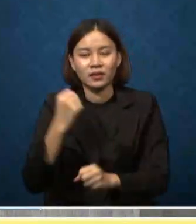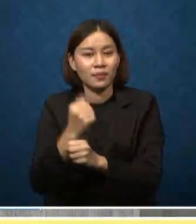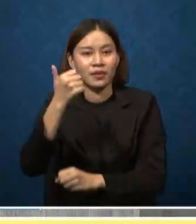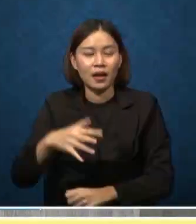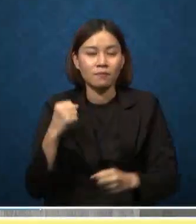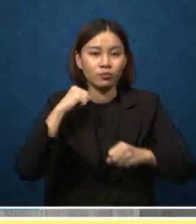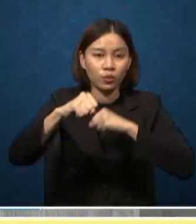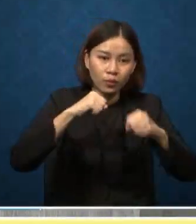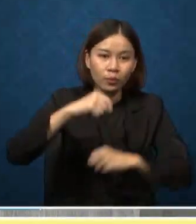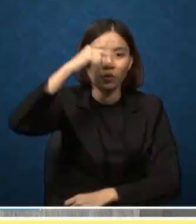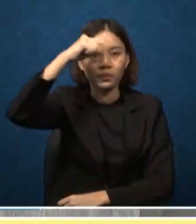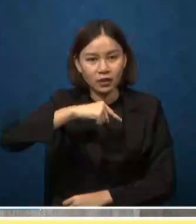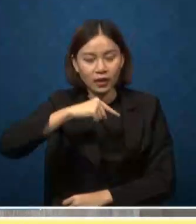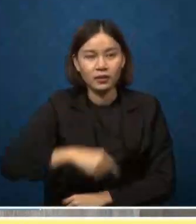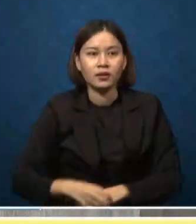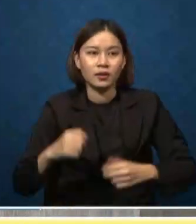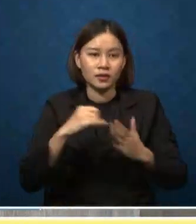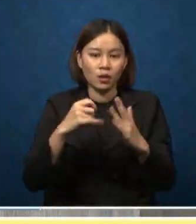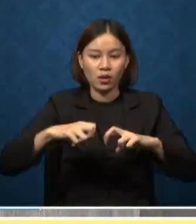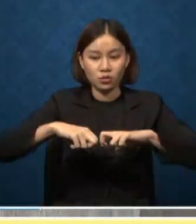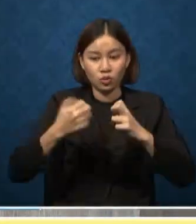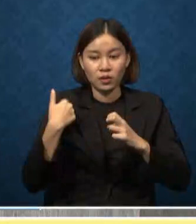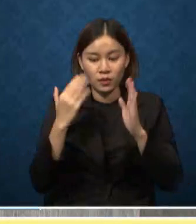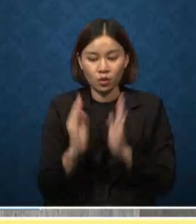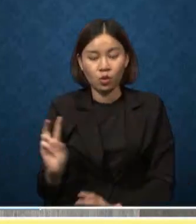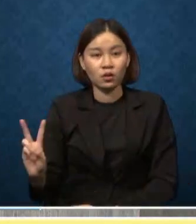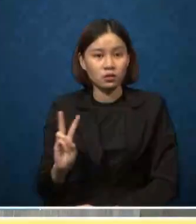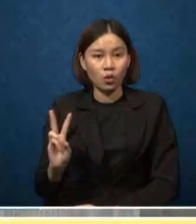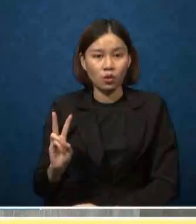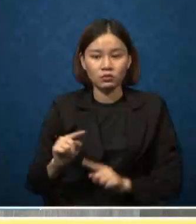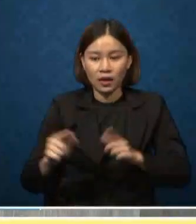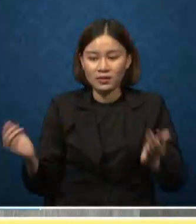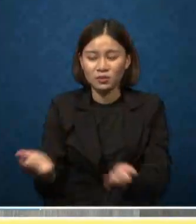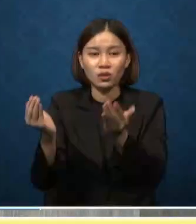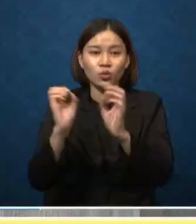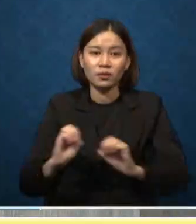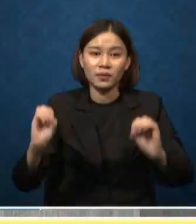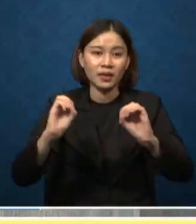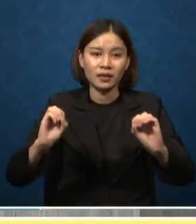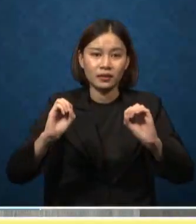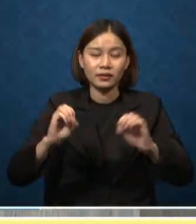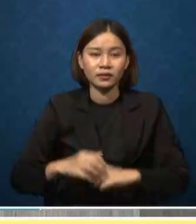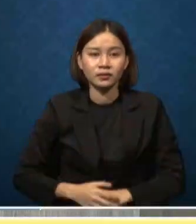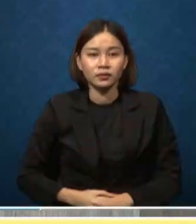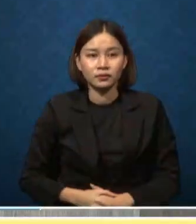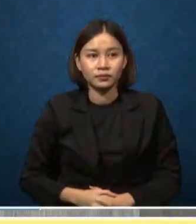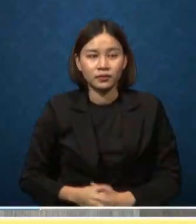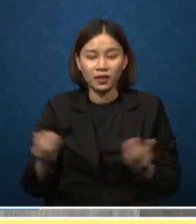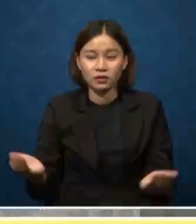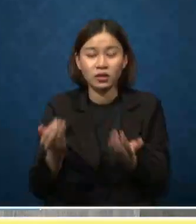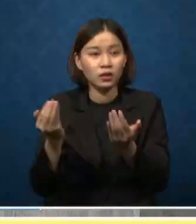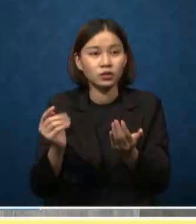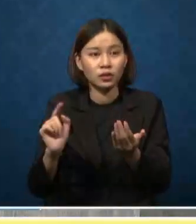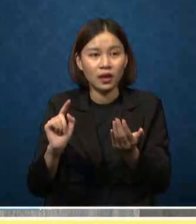ไทยนะครับที่สุรินทร์มีคนอยู่ 2คนแต่เราไม่เคยเชิดชูเลยนะครับเชิดชูอย่าง